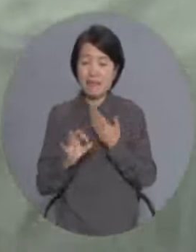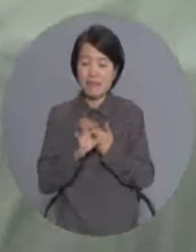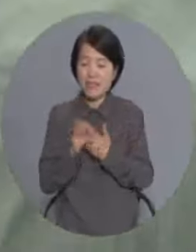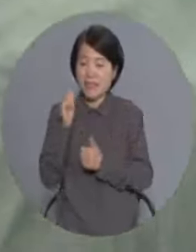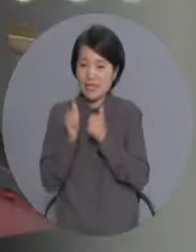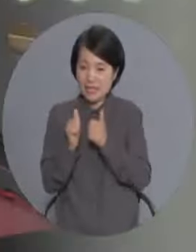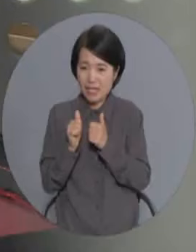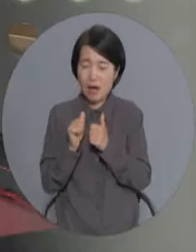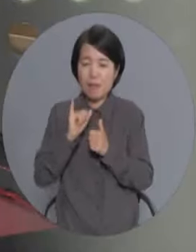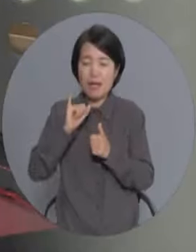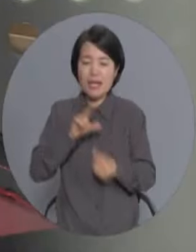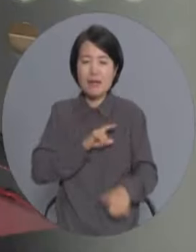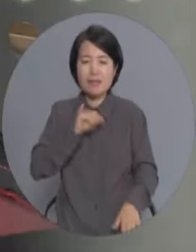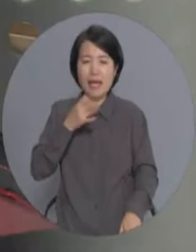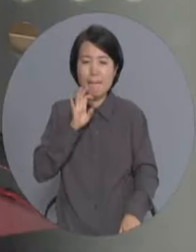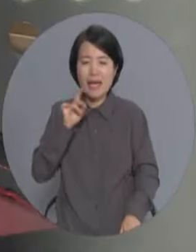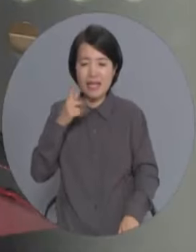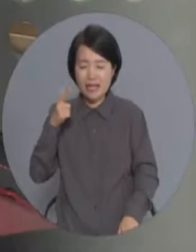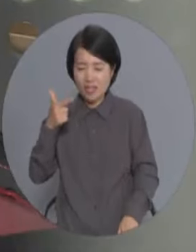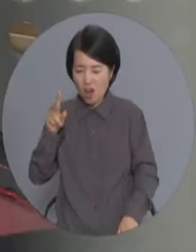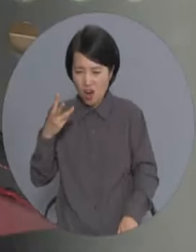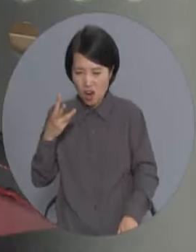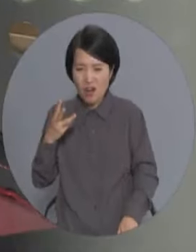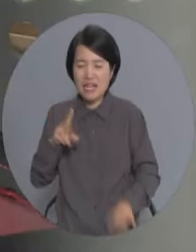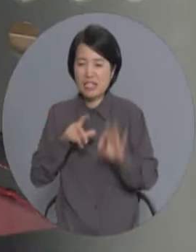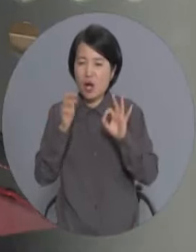모의고사 제2파이널을 이달 말 실시하는 등